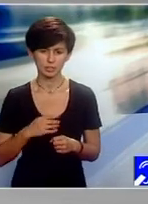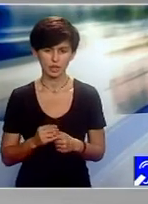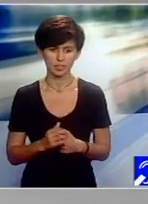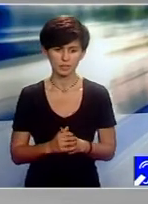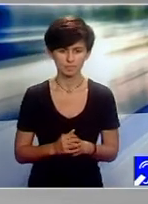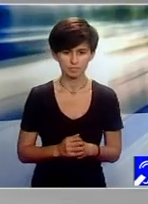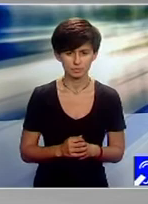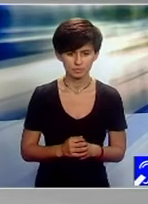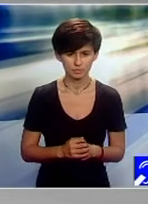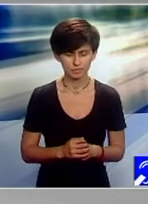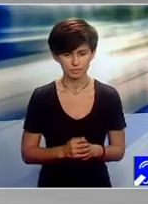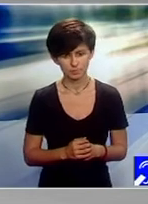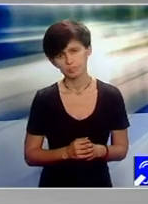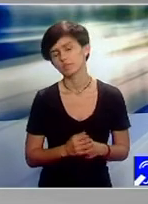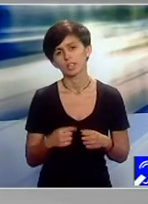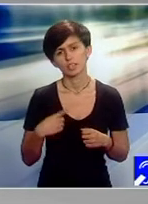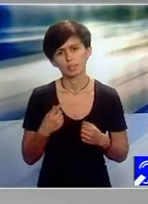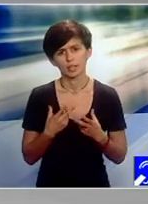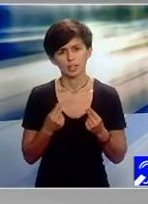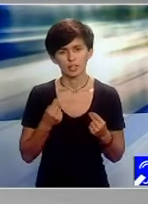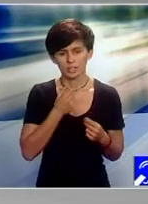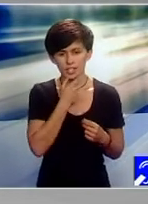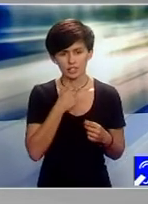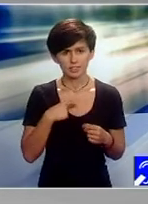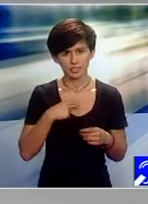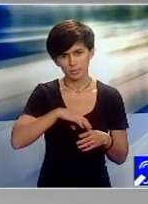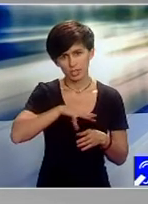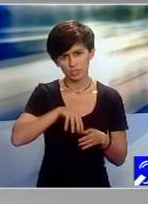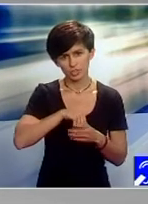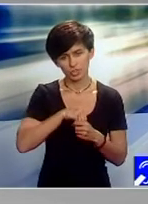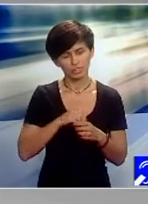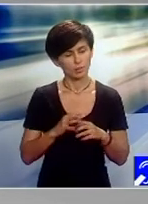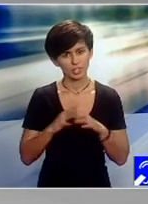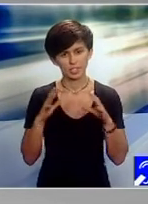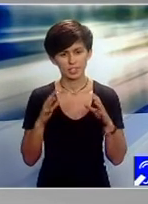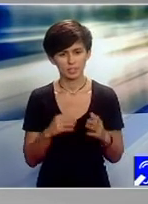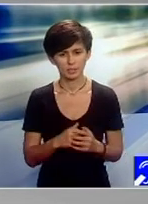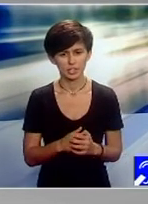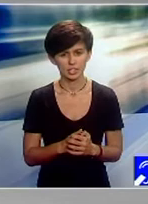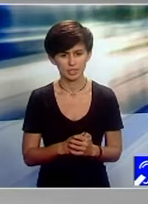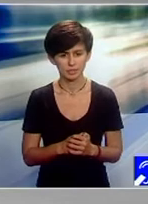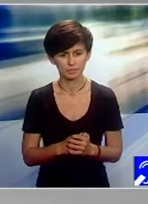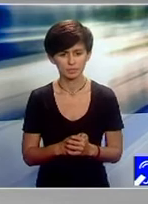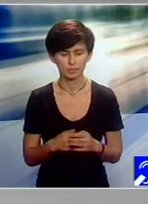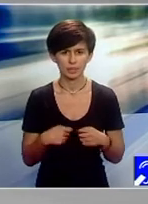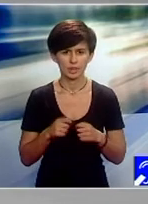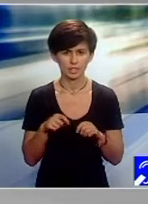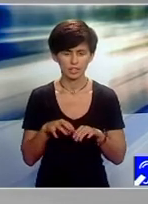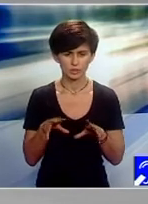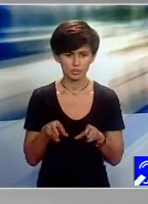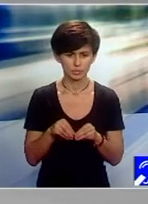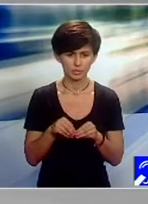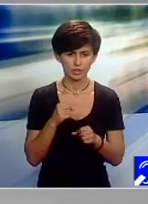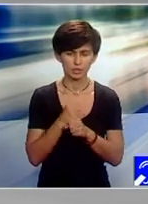și după atâția ani cu ei suntem ca o mare familie. Mare, mare familie. Toți împreună